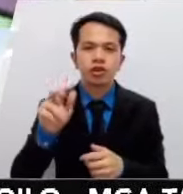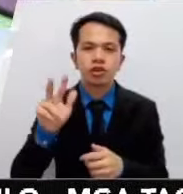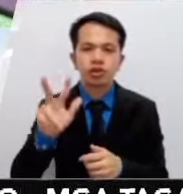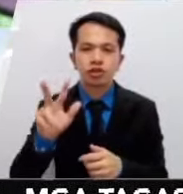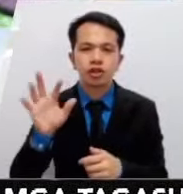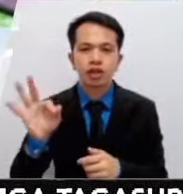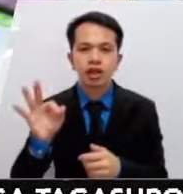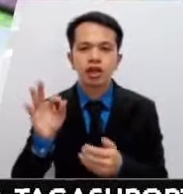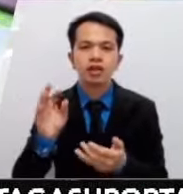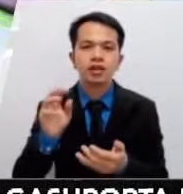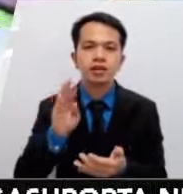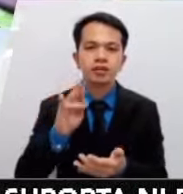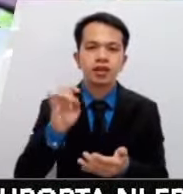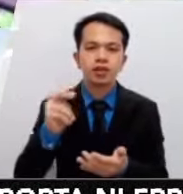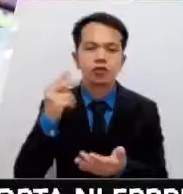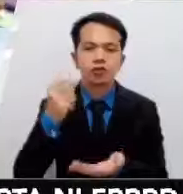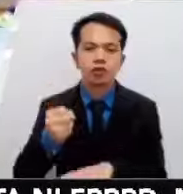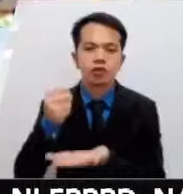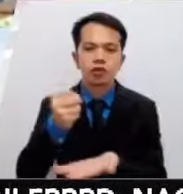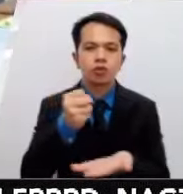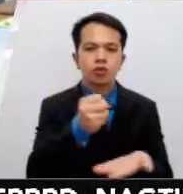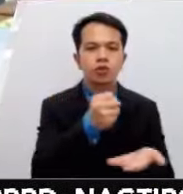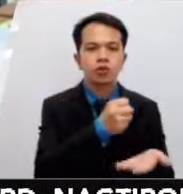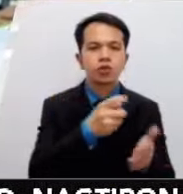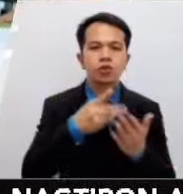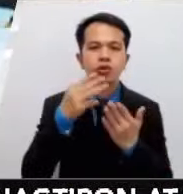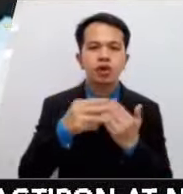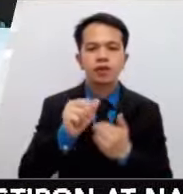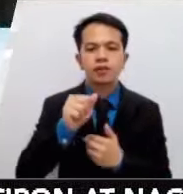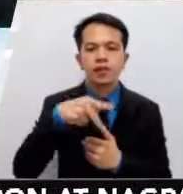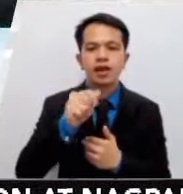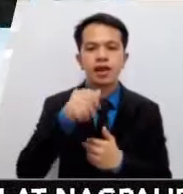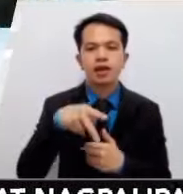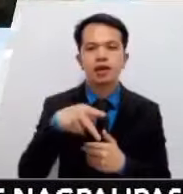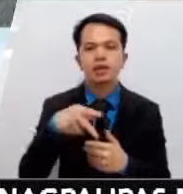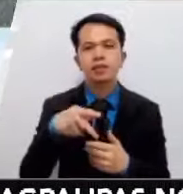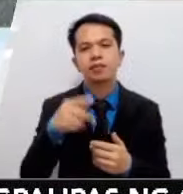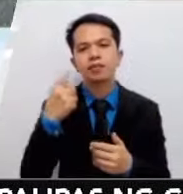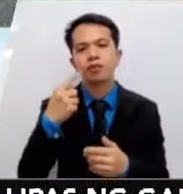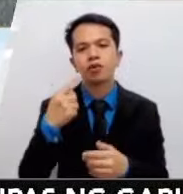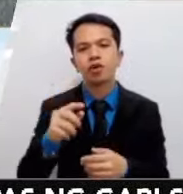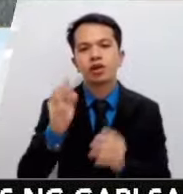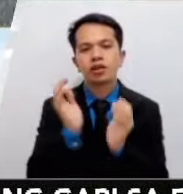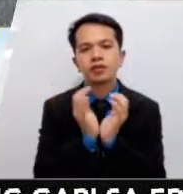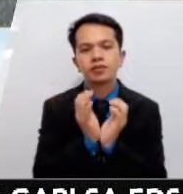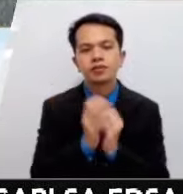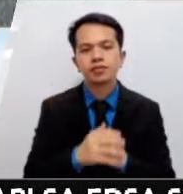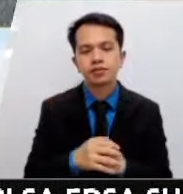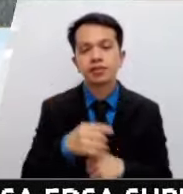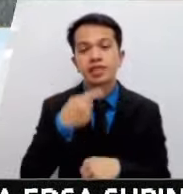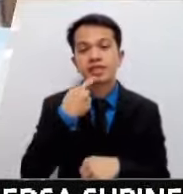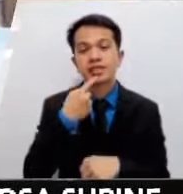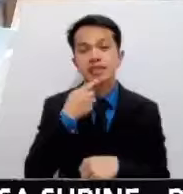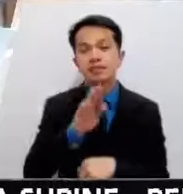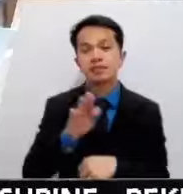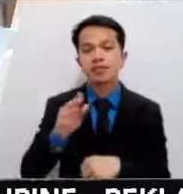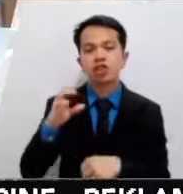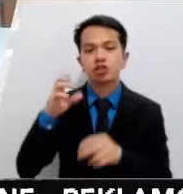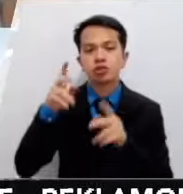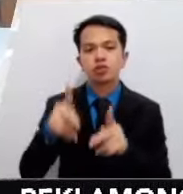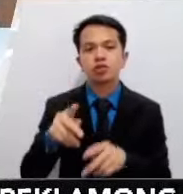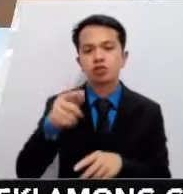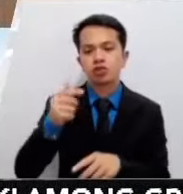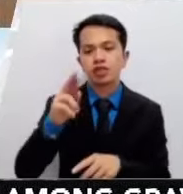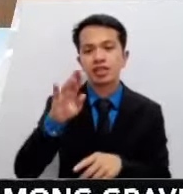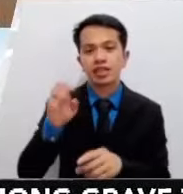sa ayuda sa Kaposang Kita Program o AKAP ng DSWD. Ayon kay Senate Finance Committee Chairperson Grace Poe, pag-uusapan